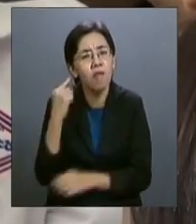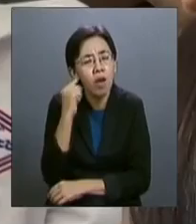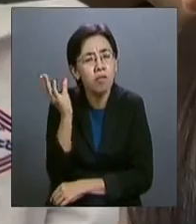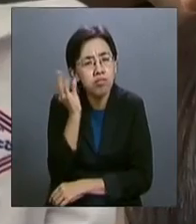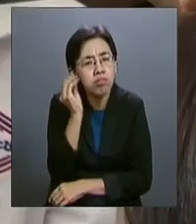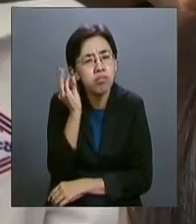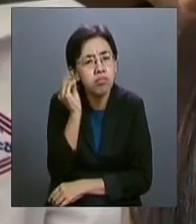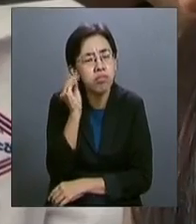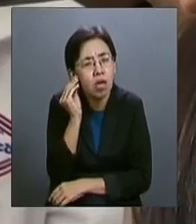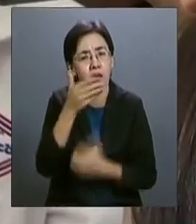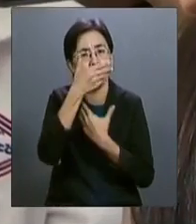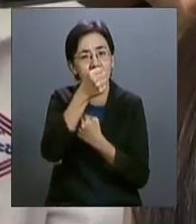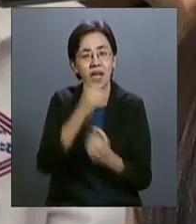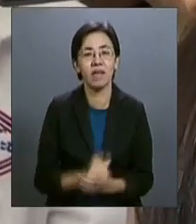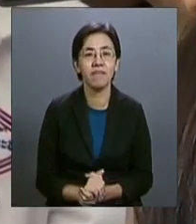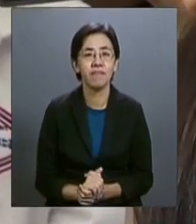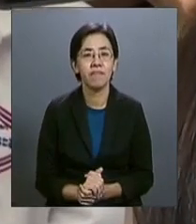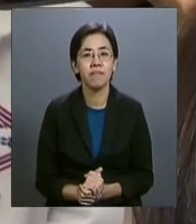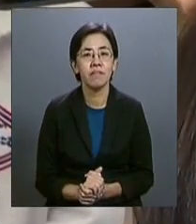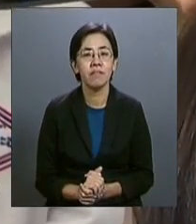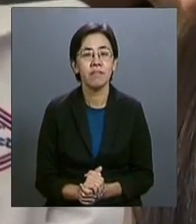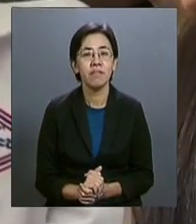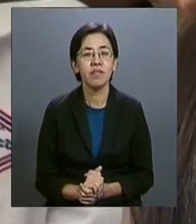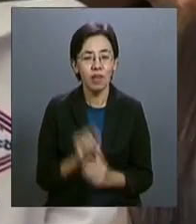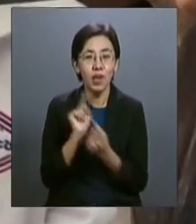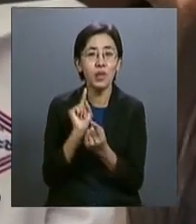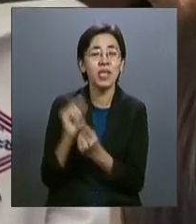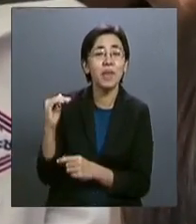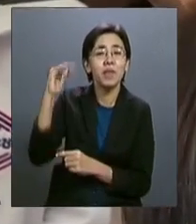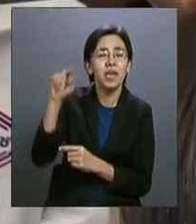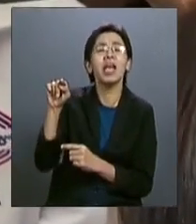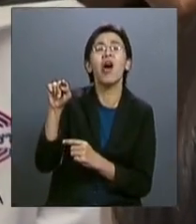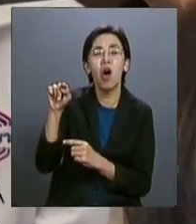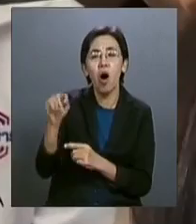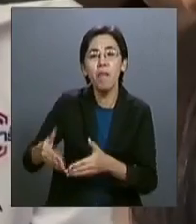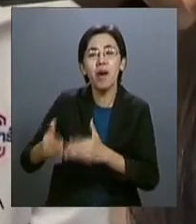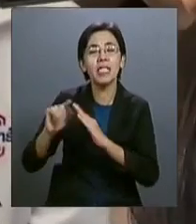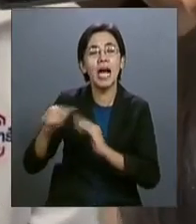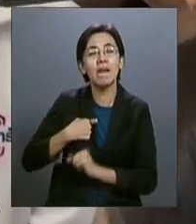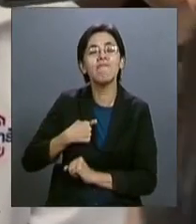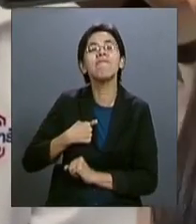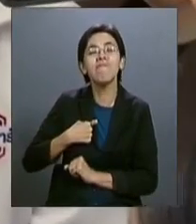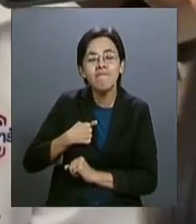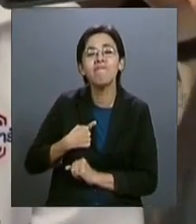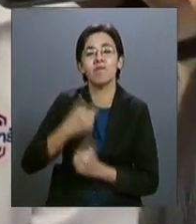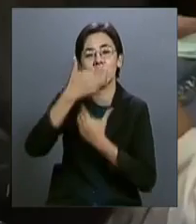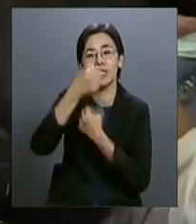วก็มีรุ่นพี่ที่เค้ามาเป็นผู้ก่อตั้งอยู่แล้วก็เลยสนใจอยากร่วมงาน